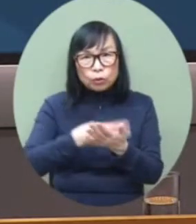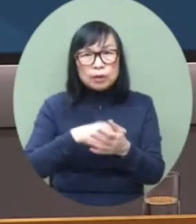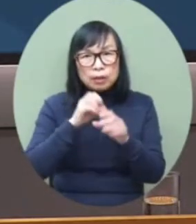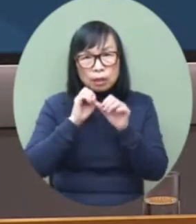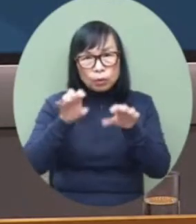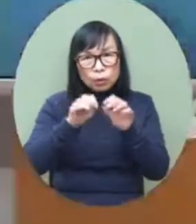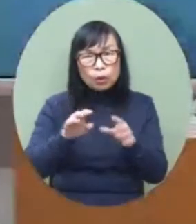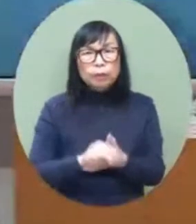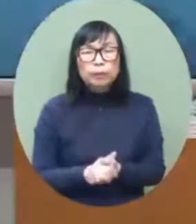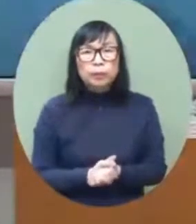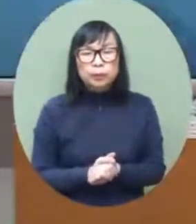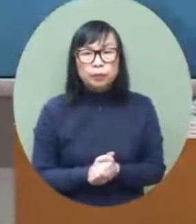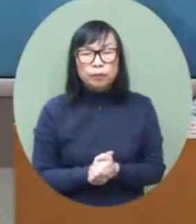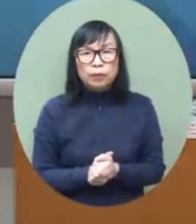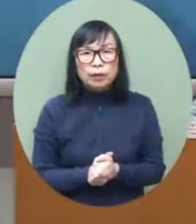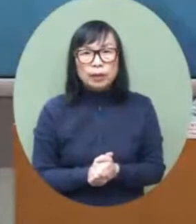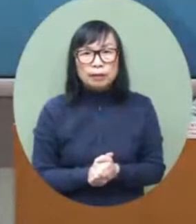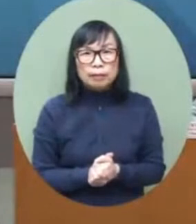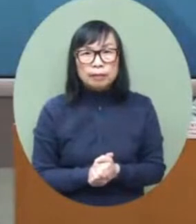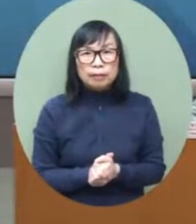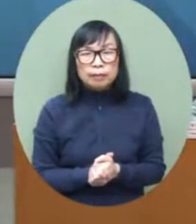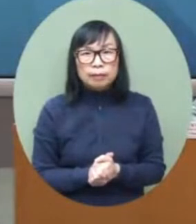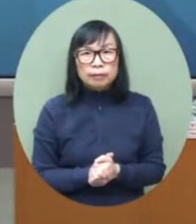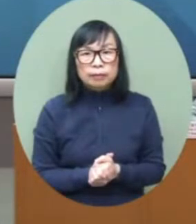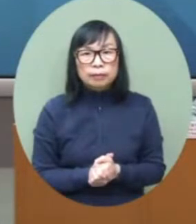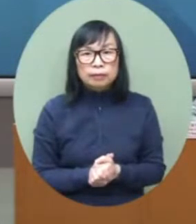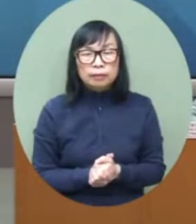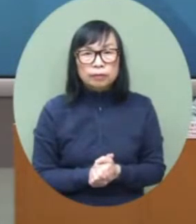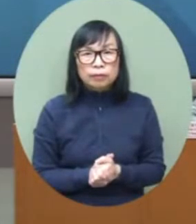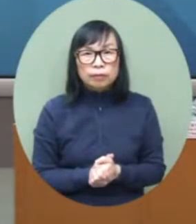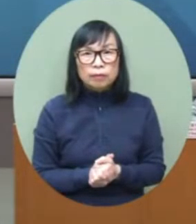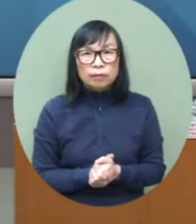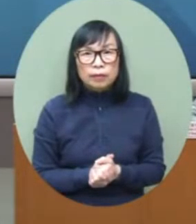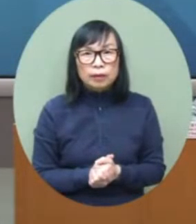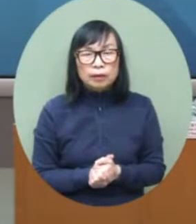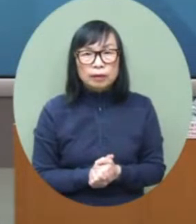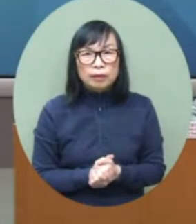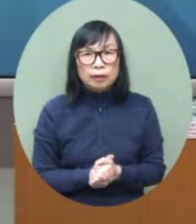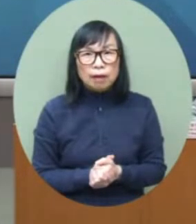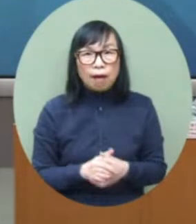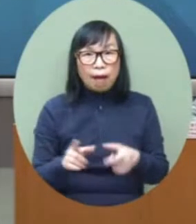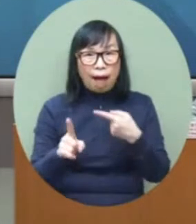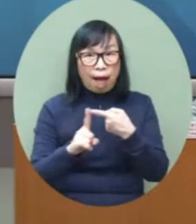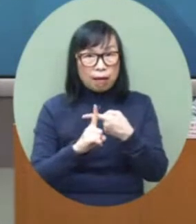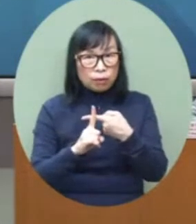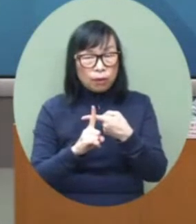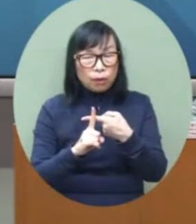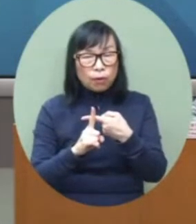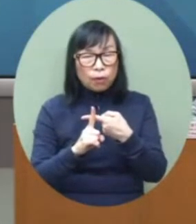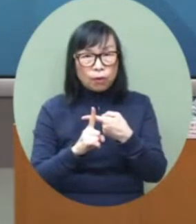得。 For the age range of the critical diseases is range from